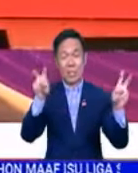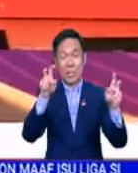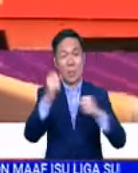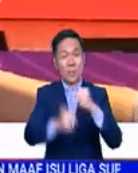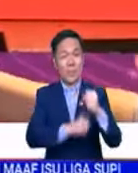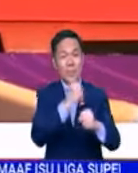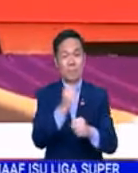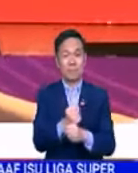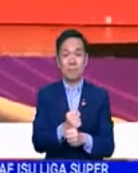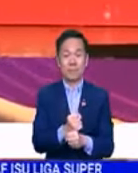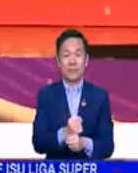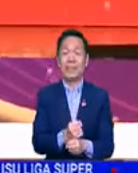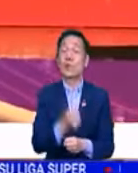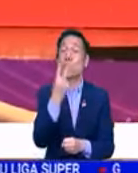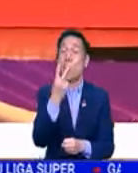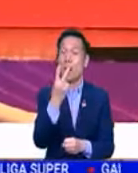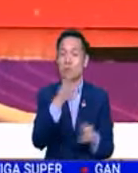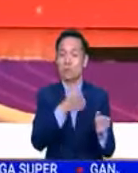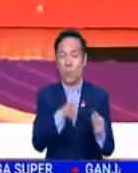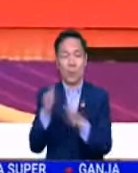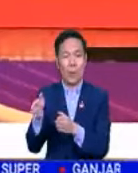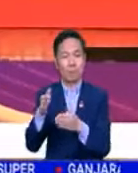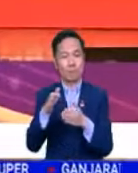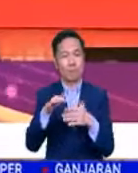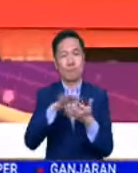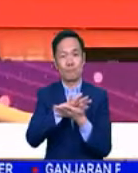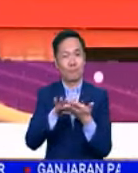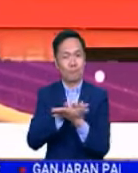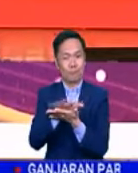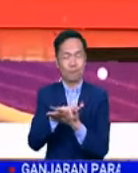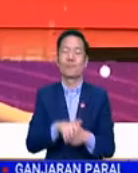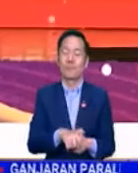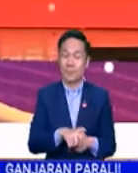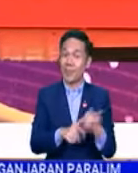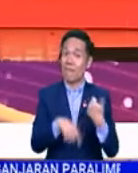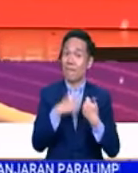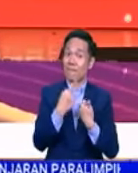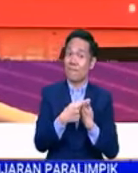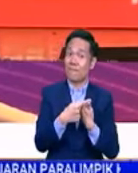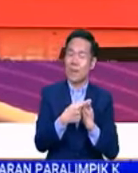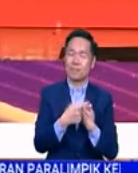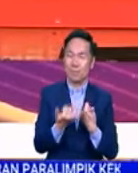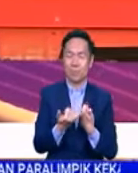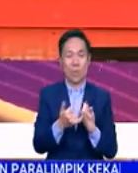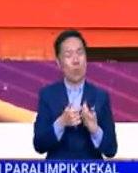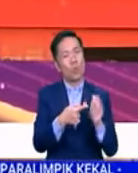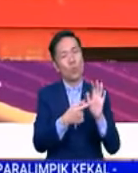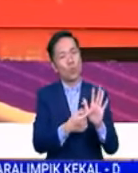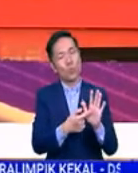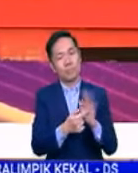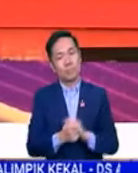menggunakan kaedah secara hybrid. Jadi apa yang kita persembahkan pada malam ini